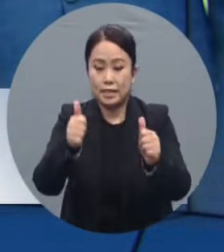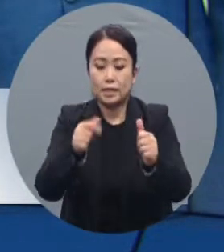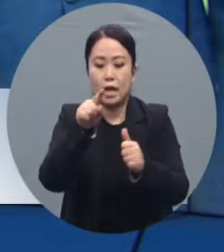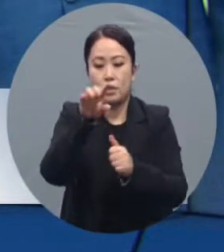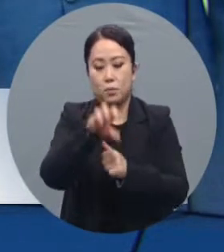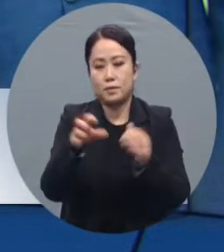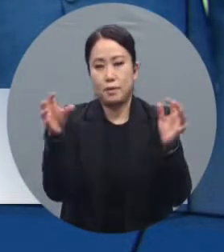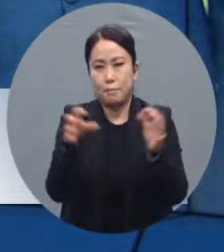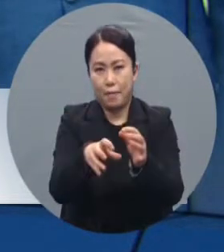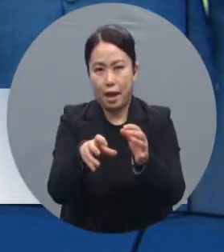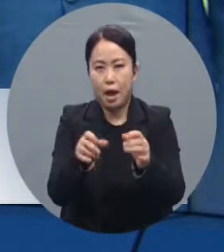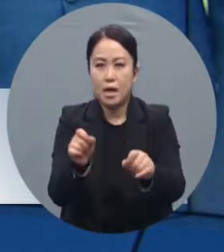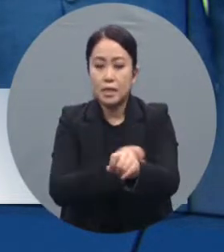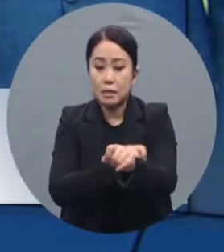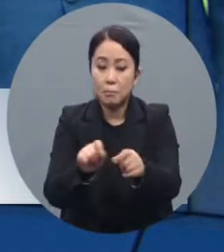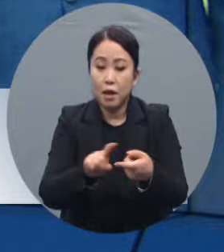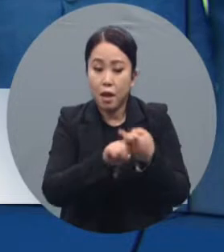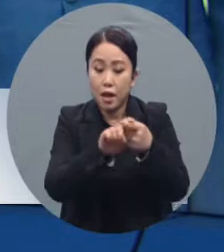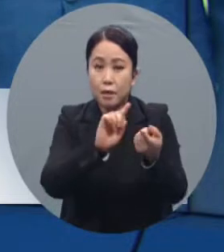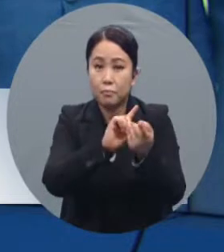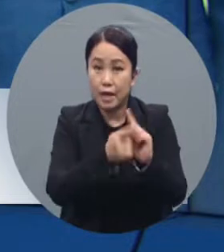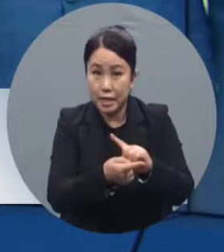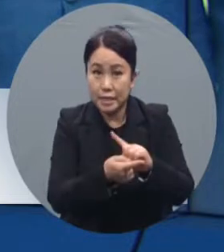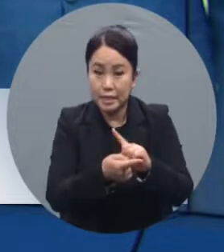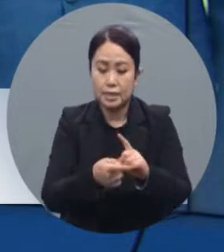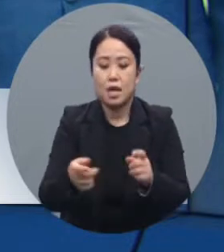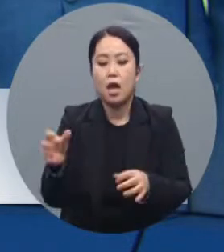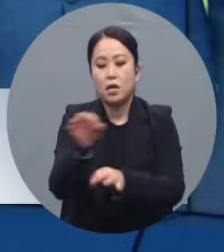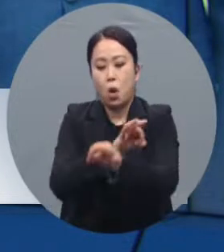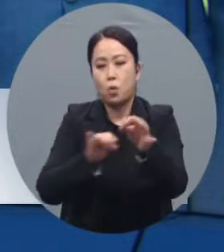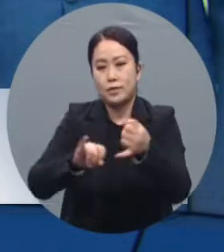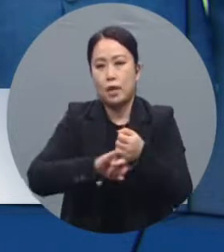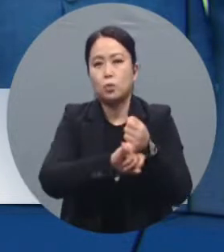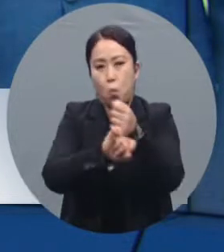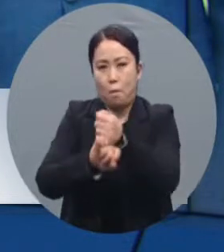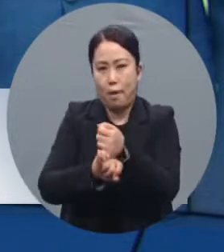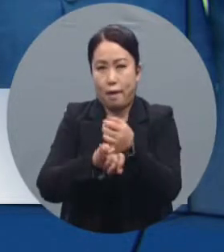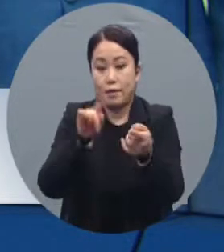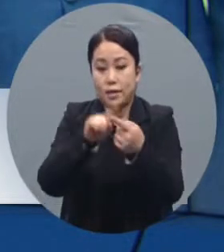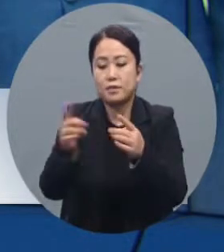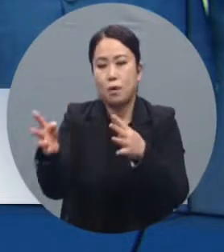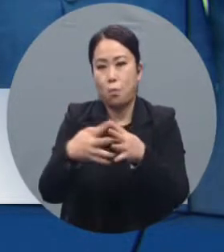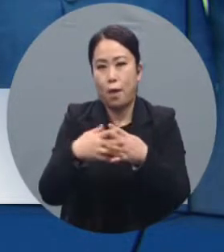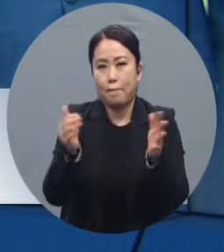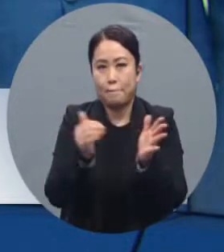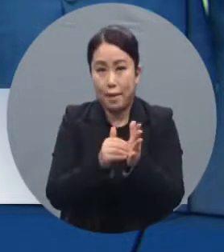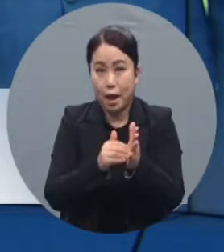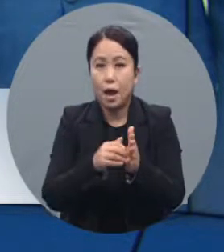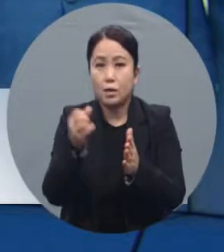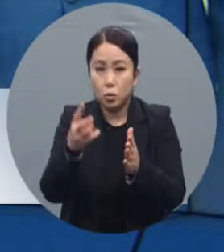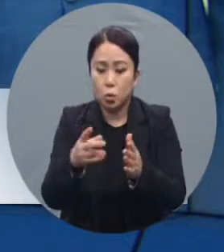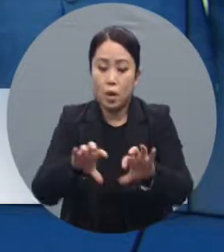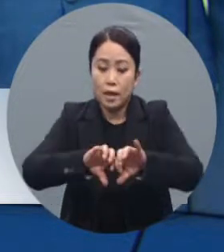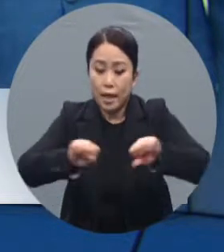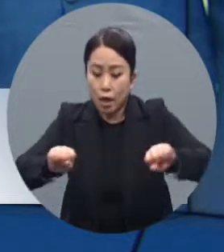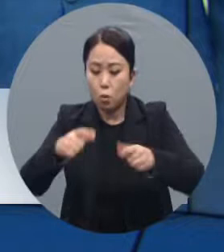구상 중인 특별연합 대신 부울경이 경제동맹을 맺는 데 합의했습니다. 이와 별개로 부산과